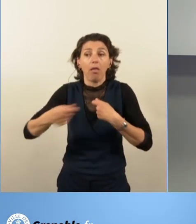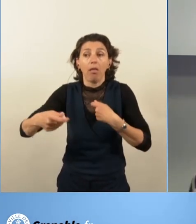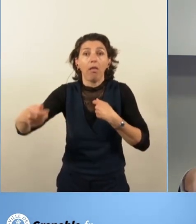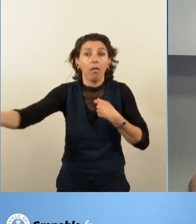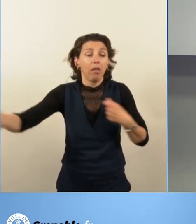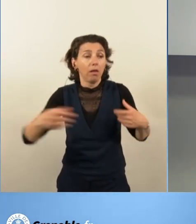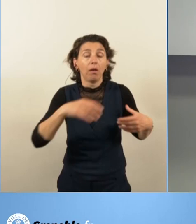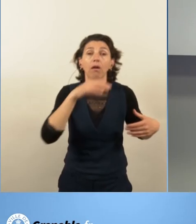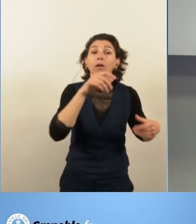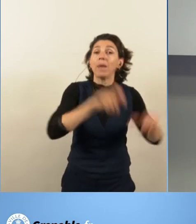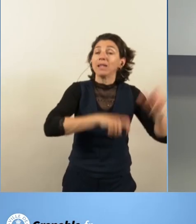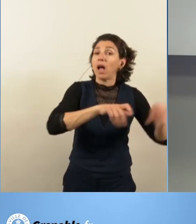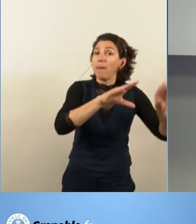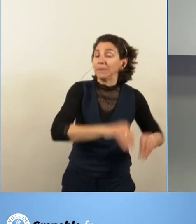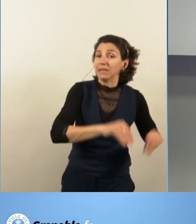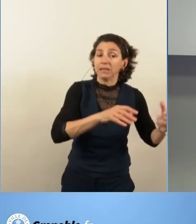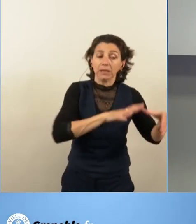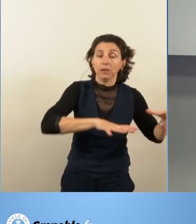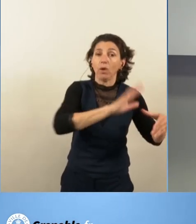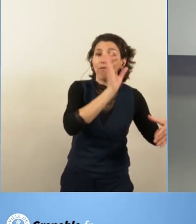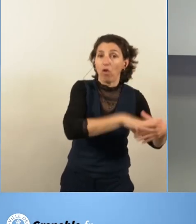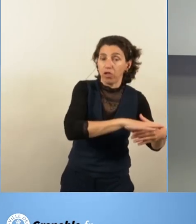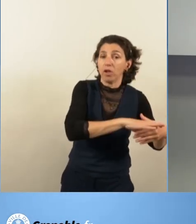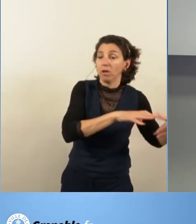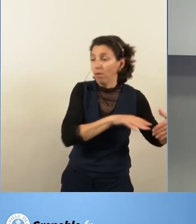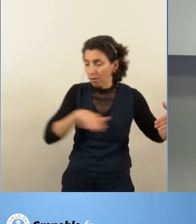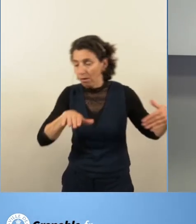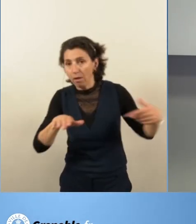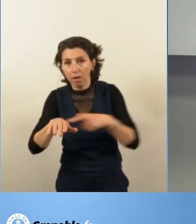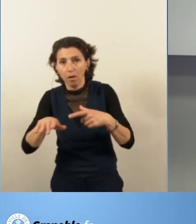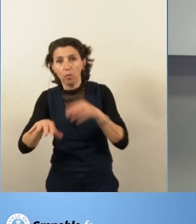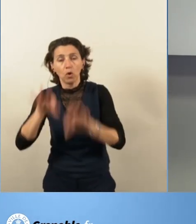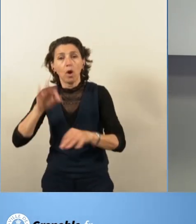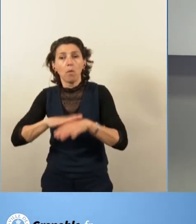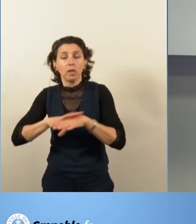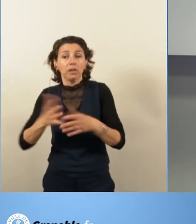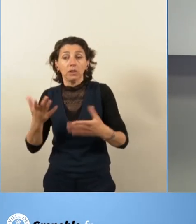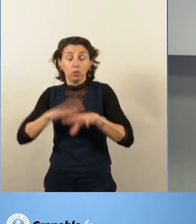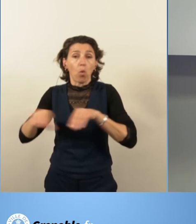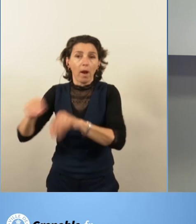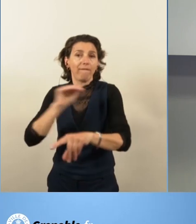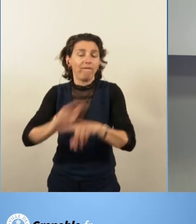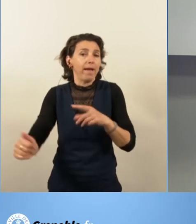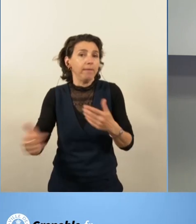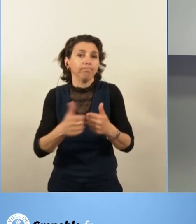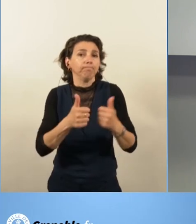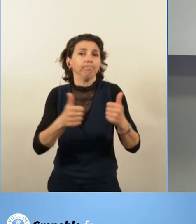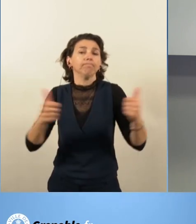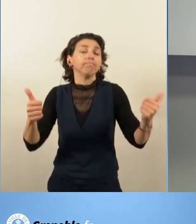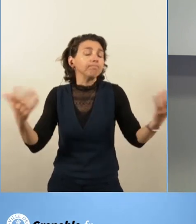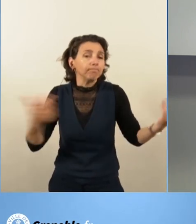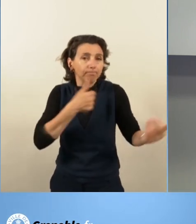des habitants et des habitants de d'un territoire et leur représentation et les choix politiques qui sont faits sur la question des charges